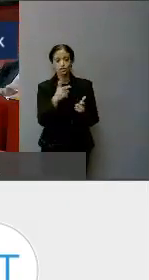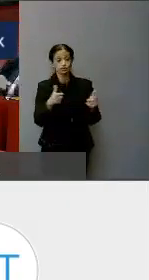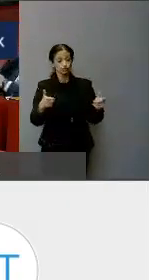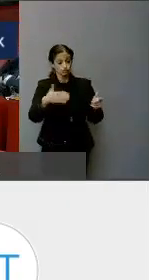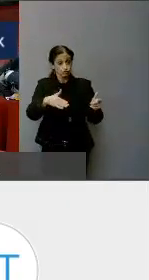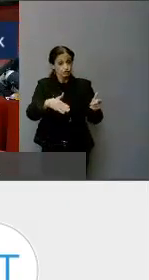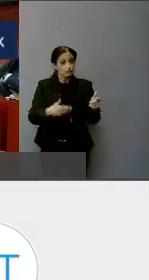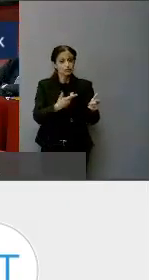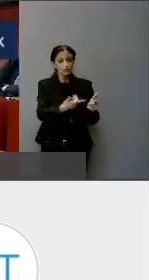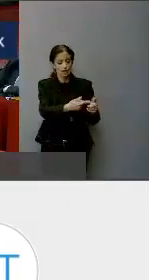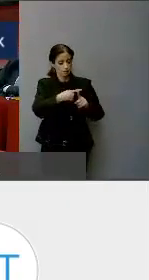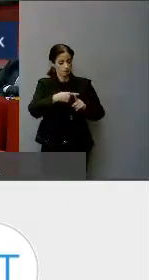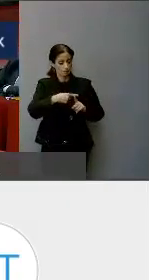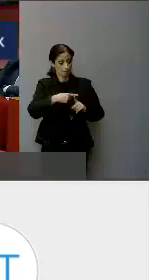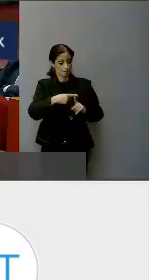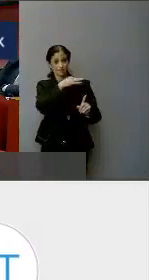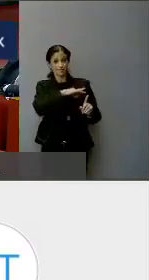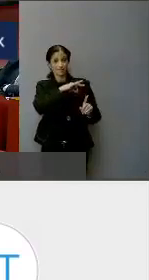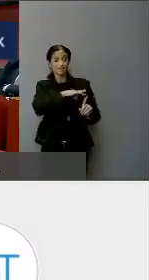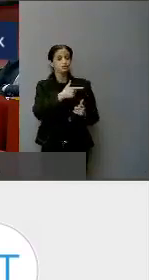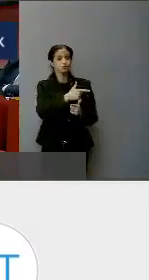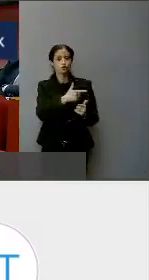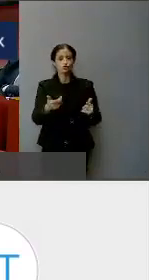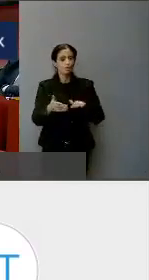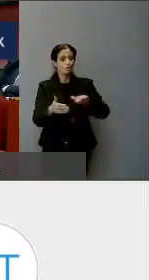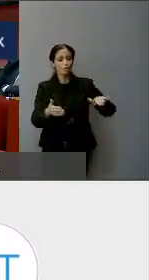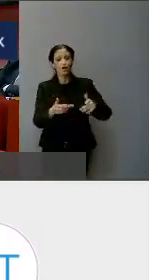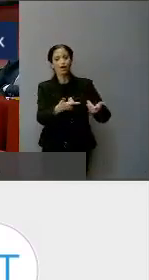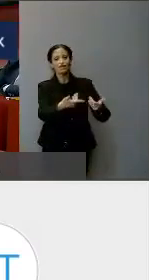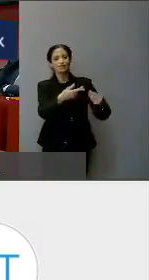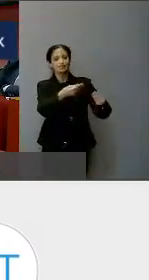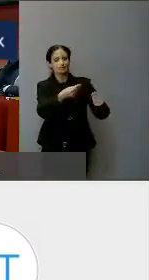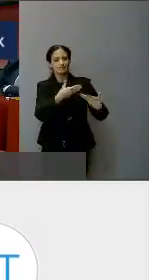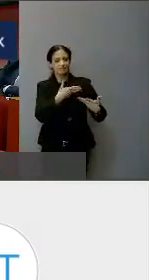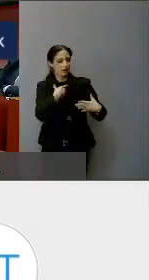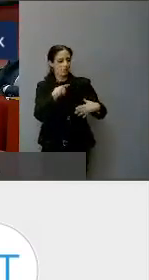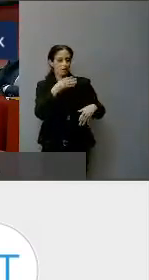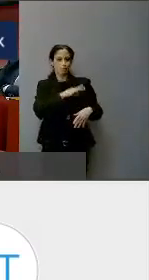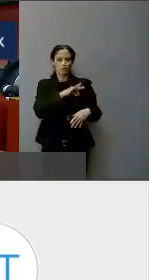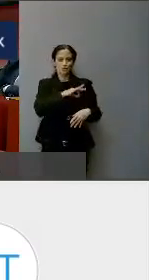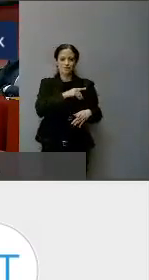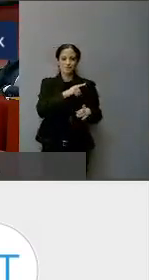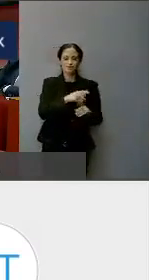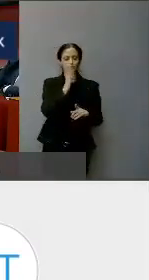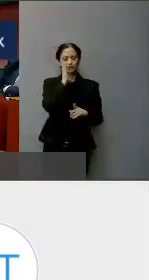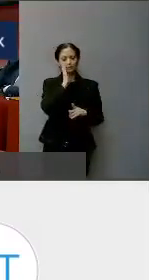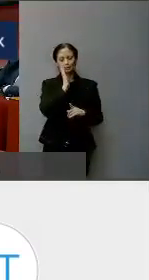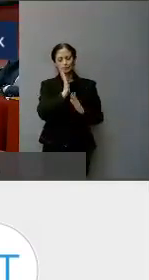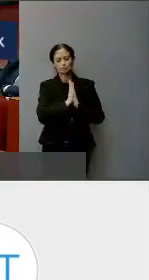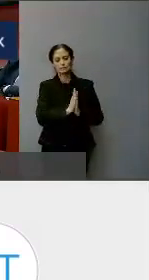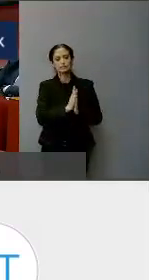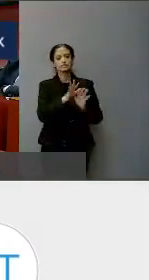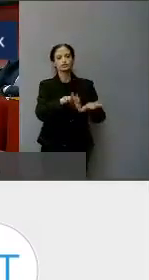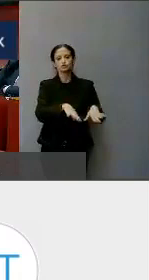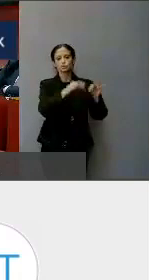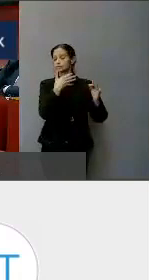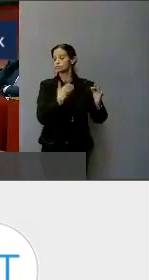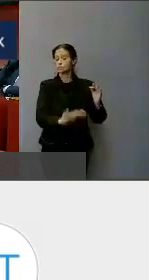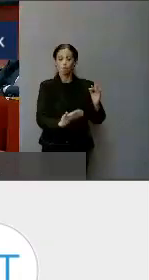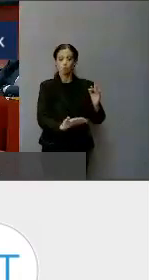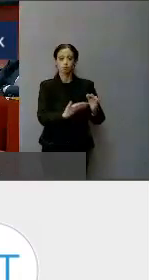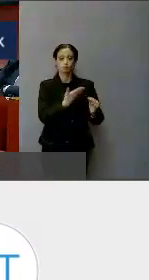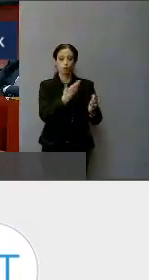non ne trarrà beneficio il ponente quindi vi preghiamo di sospendere questa pratica immediatamente di